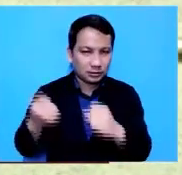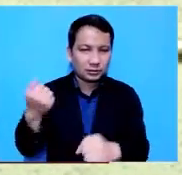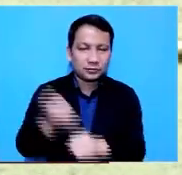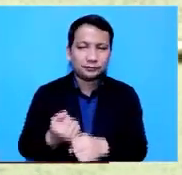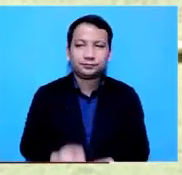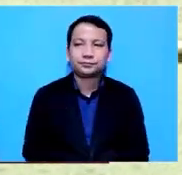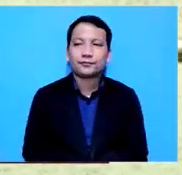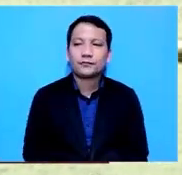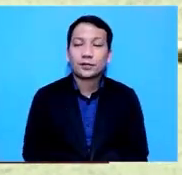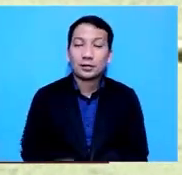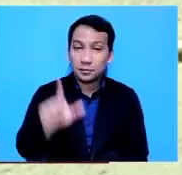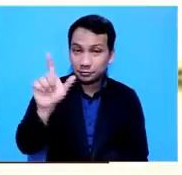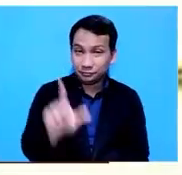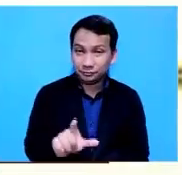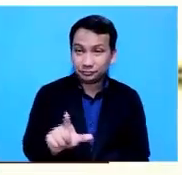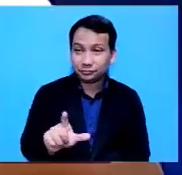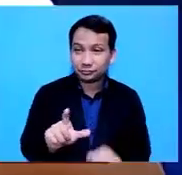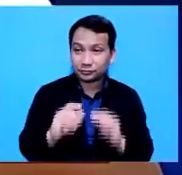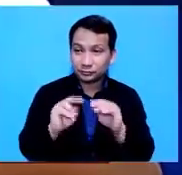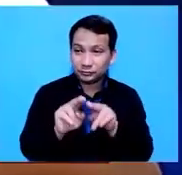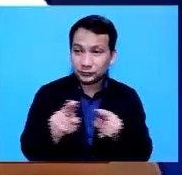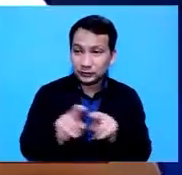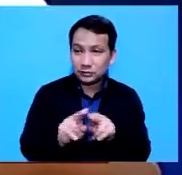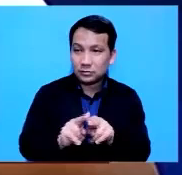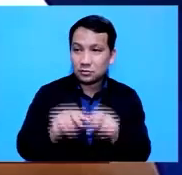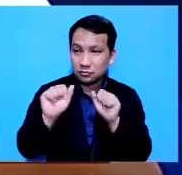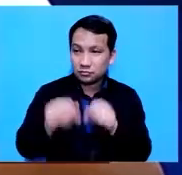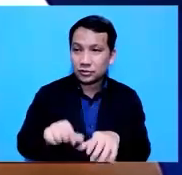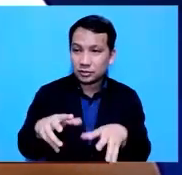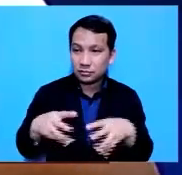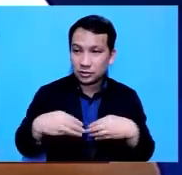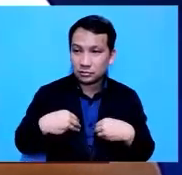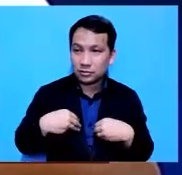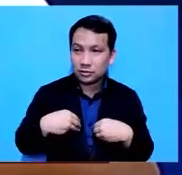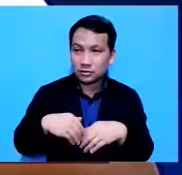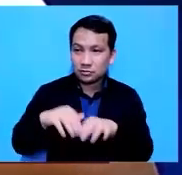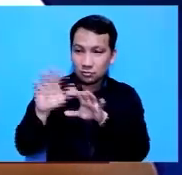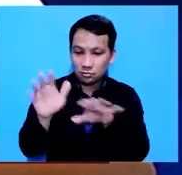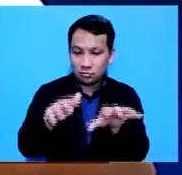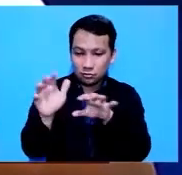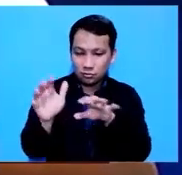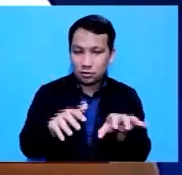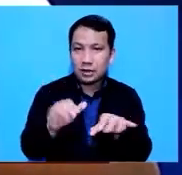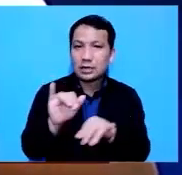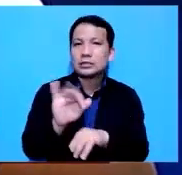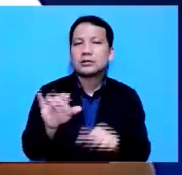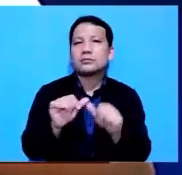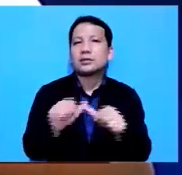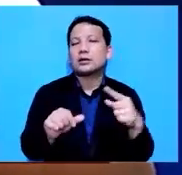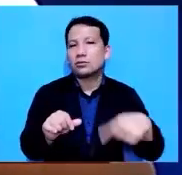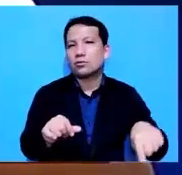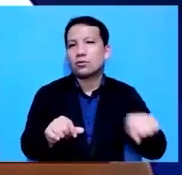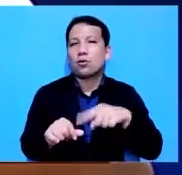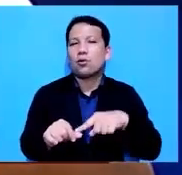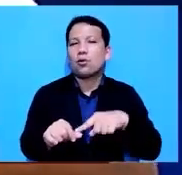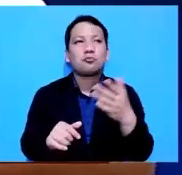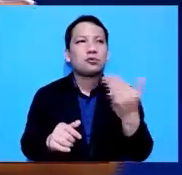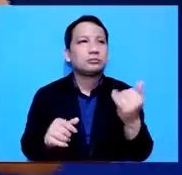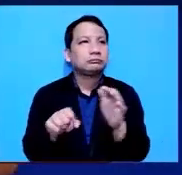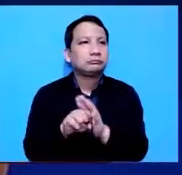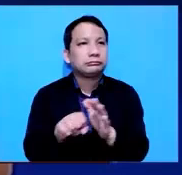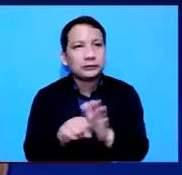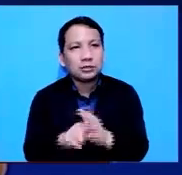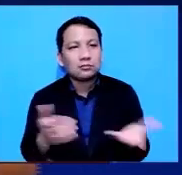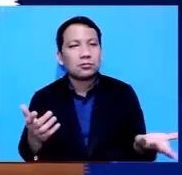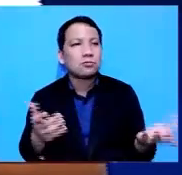Bumababa sa normal yung ating mga pwedeng ma-receive na pag-ulan. No? So kung tayo po ay halimbawa nasa